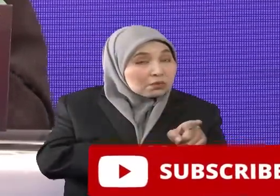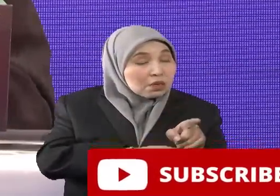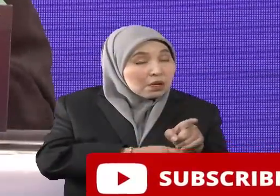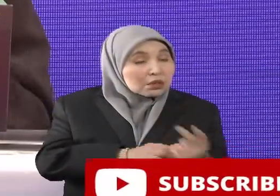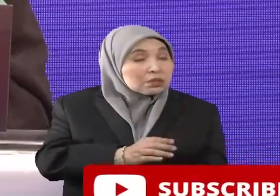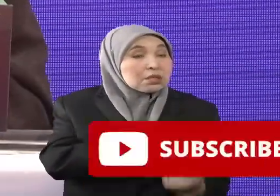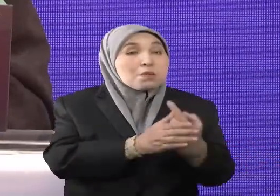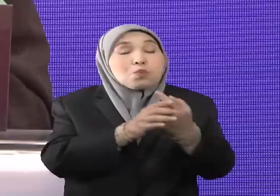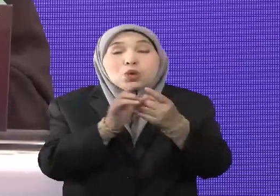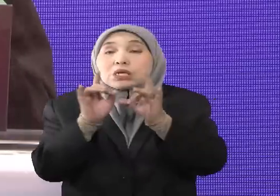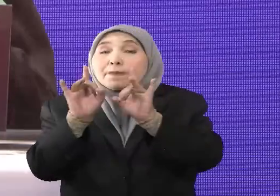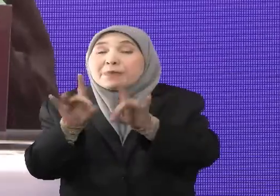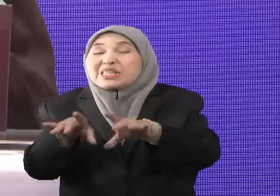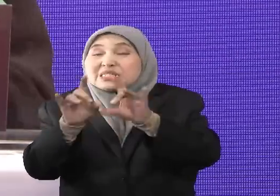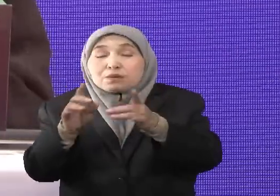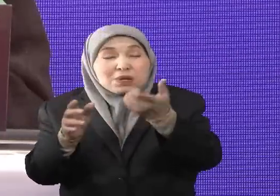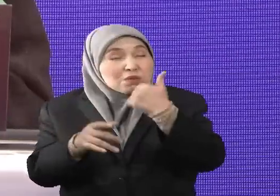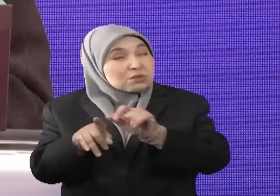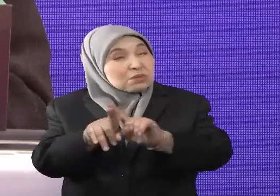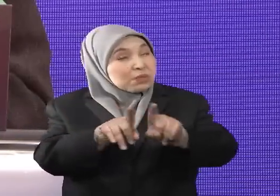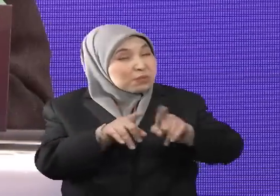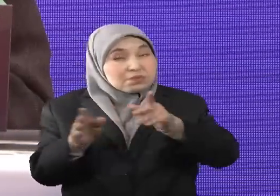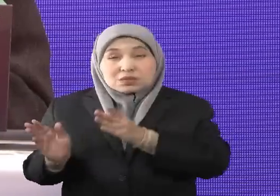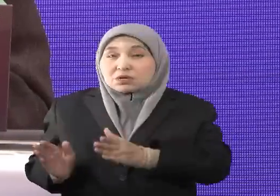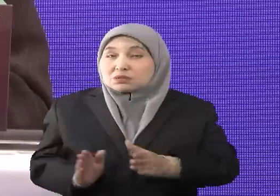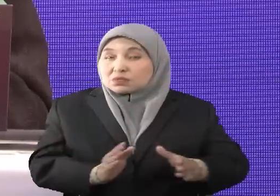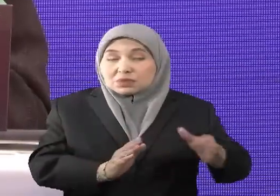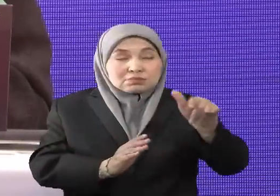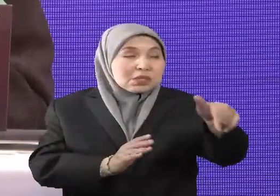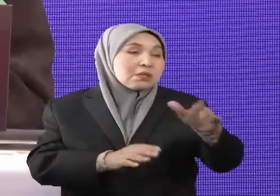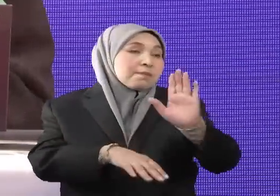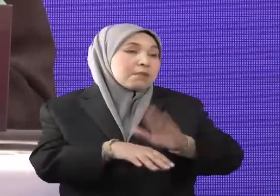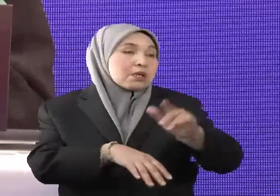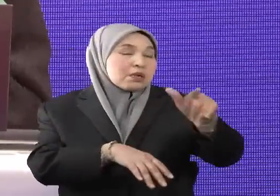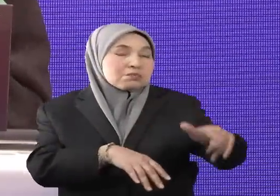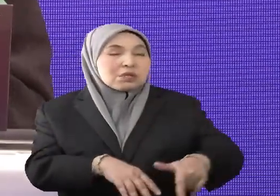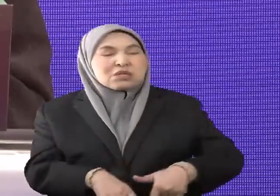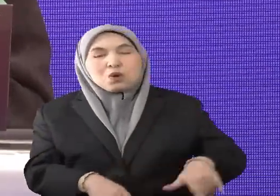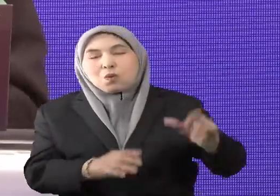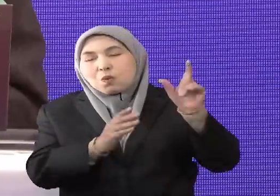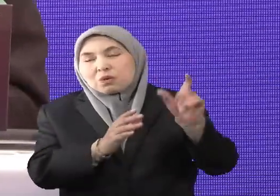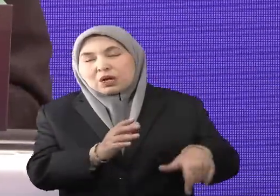kebencian dengan sentimen berbagai strategi selayak yang mereka ini di gelas Padahal